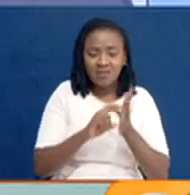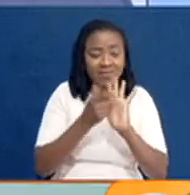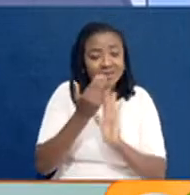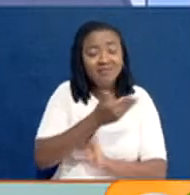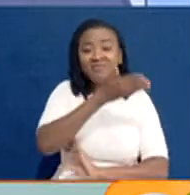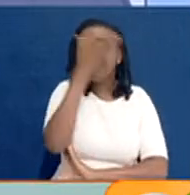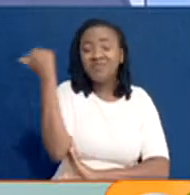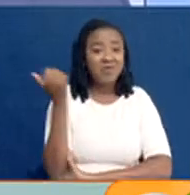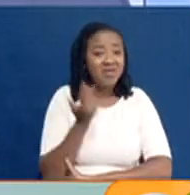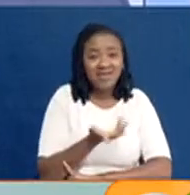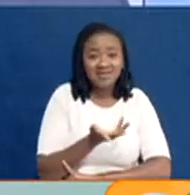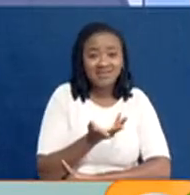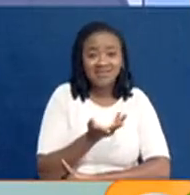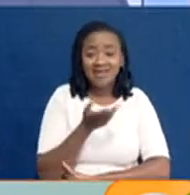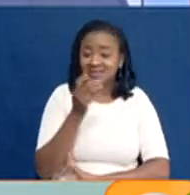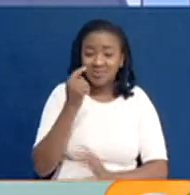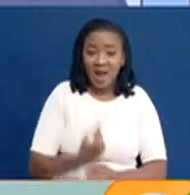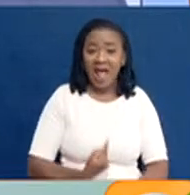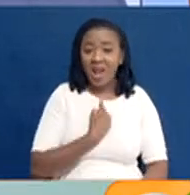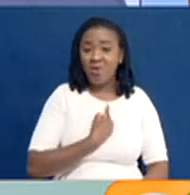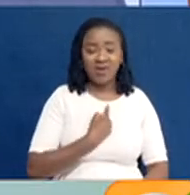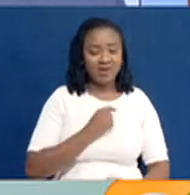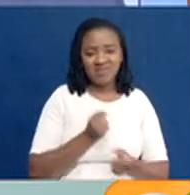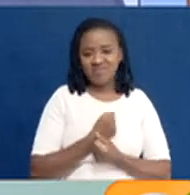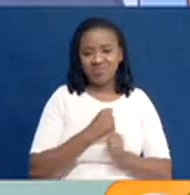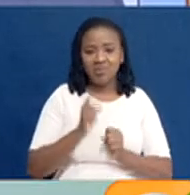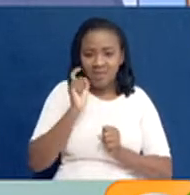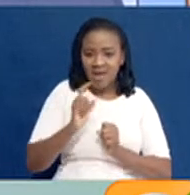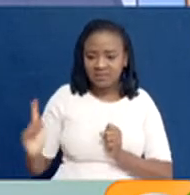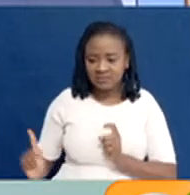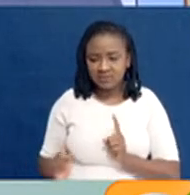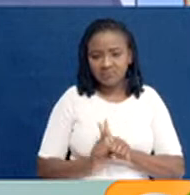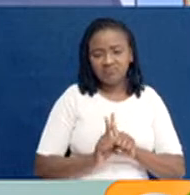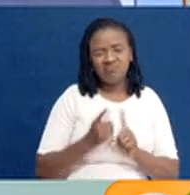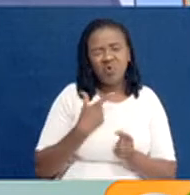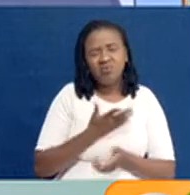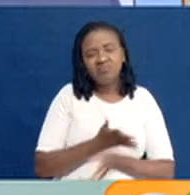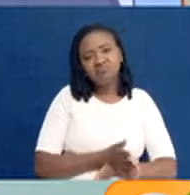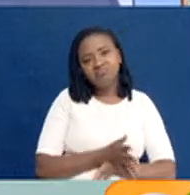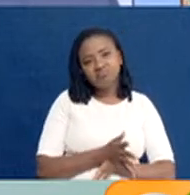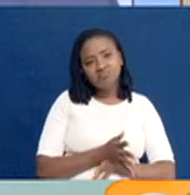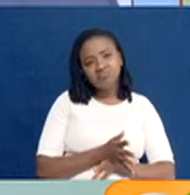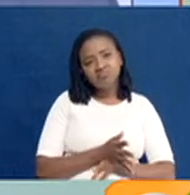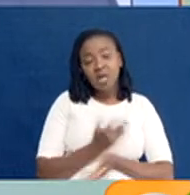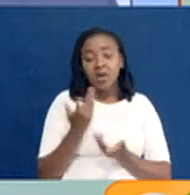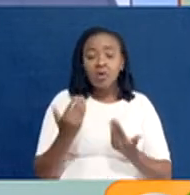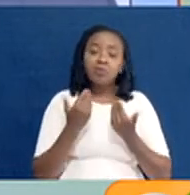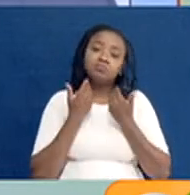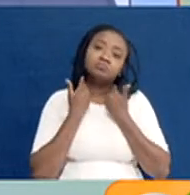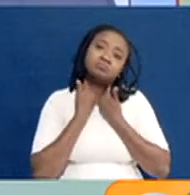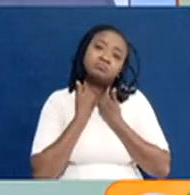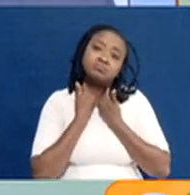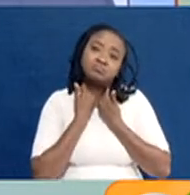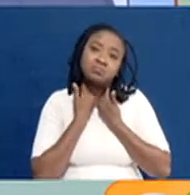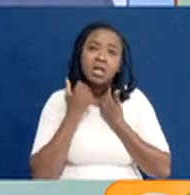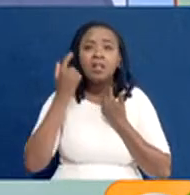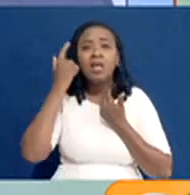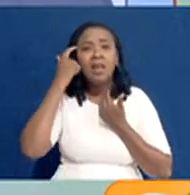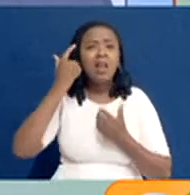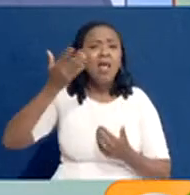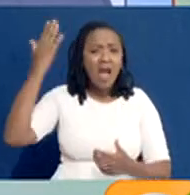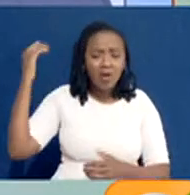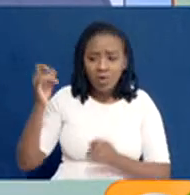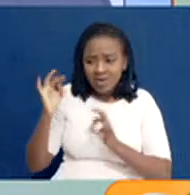vitu yeye mwenyewe. Muda mwingi anakuwa ameketi ama amelala kitandani. Anaanza kukumbuka vitu za kitambo.